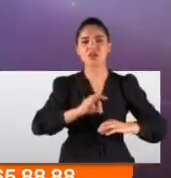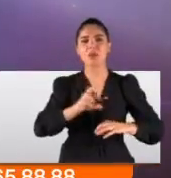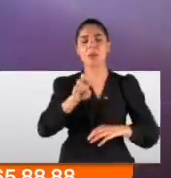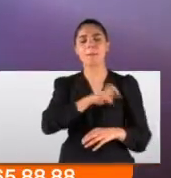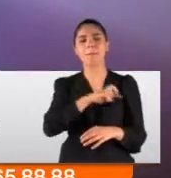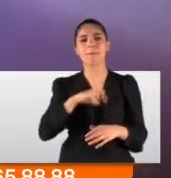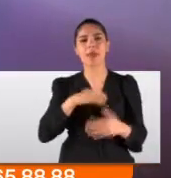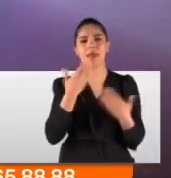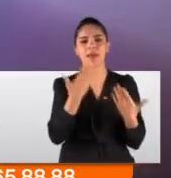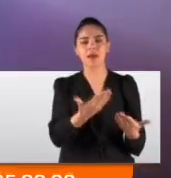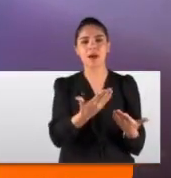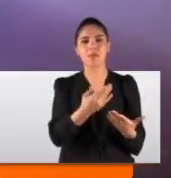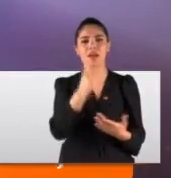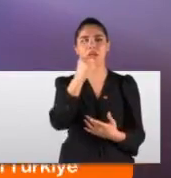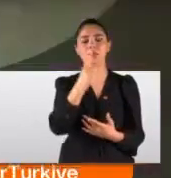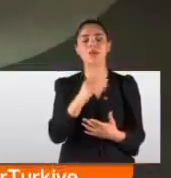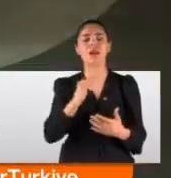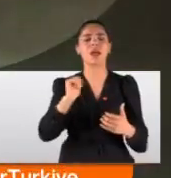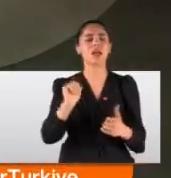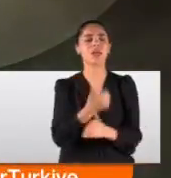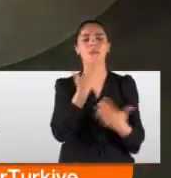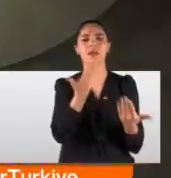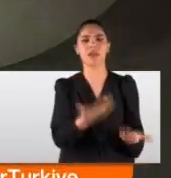peygamberin kutlu ocağında bir nefer.